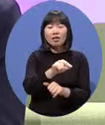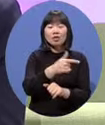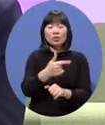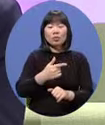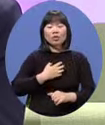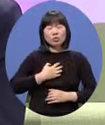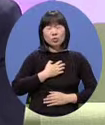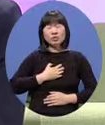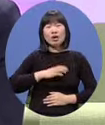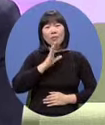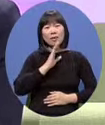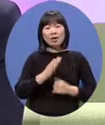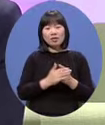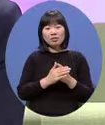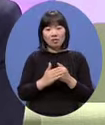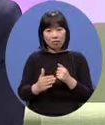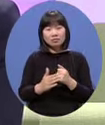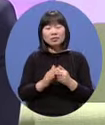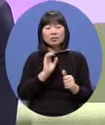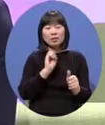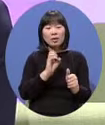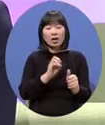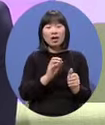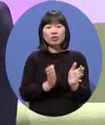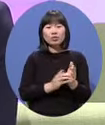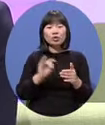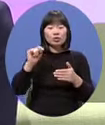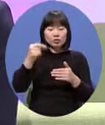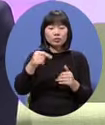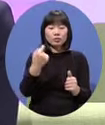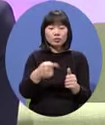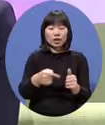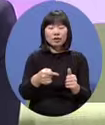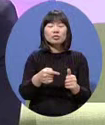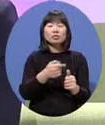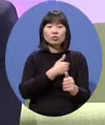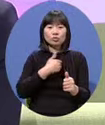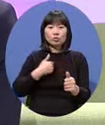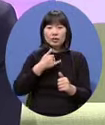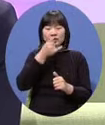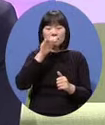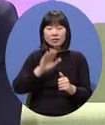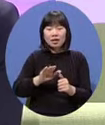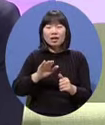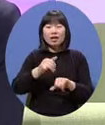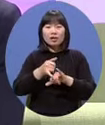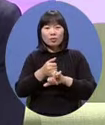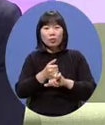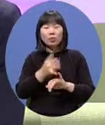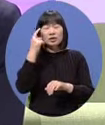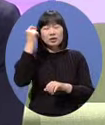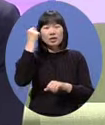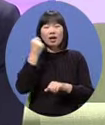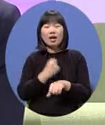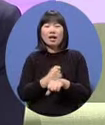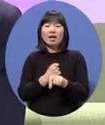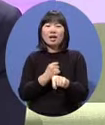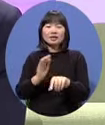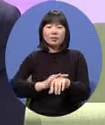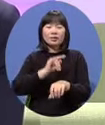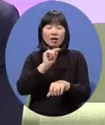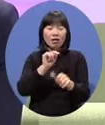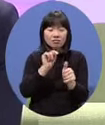너무 속상하다라고 얘기하시고 훈육은 그 다음에 이루어지면 되는데 그때 꼭 잊지 마시라는 게 잘못한